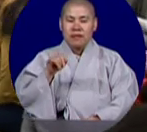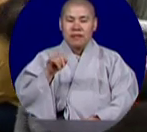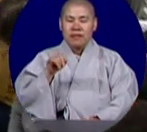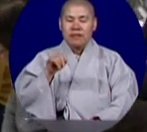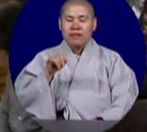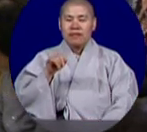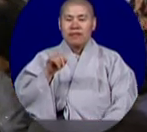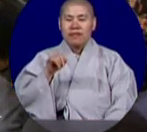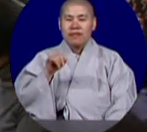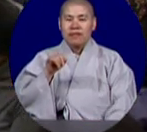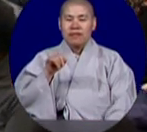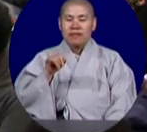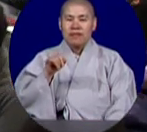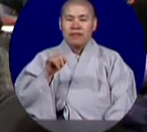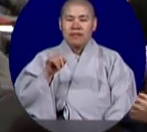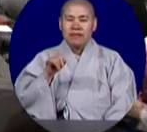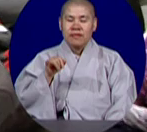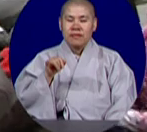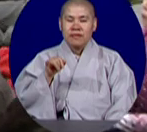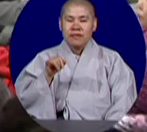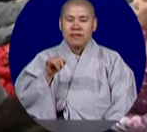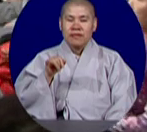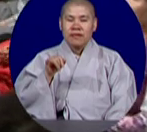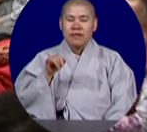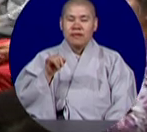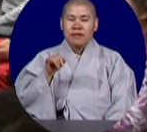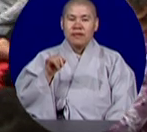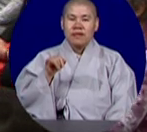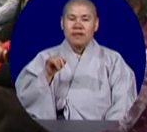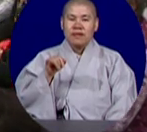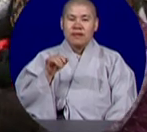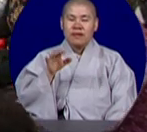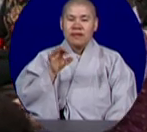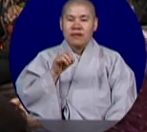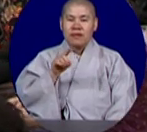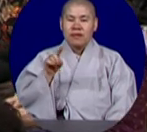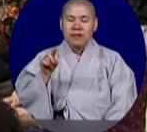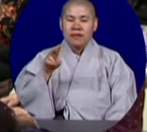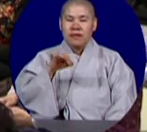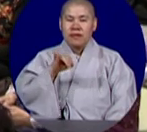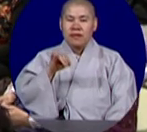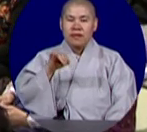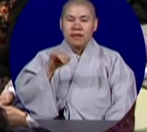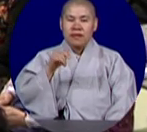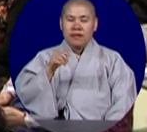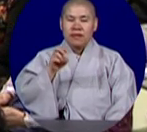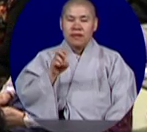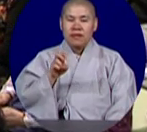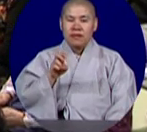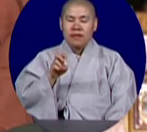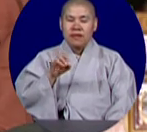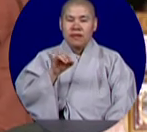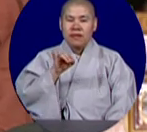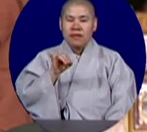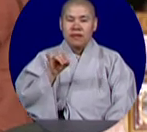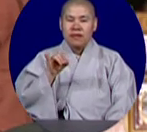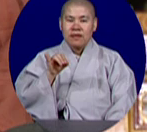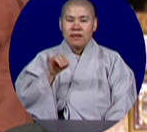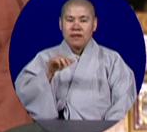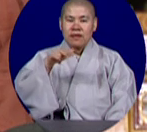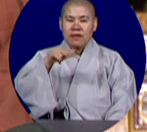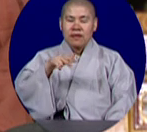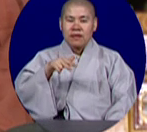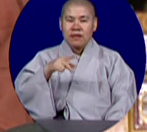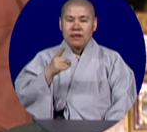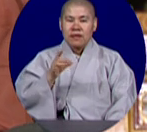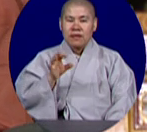지지 아시 아시